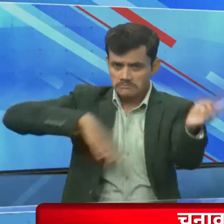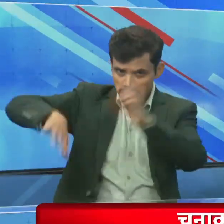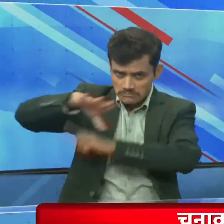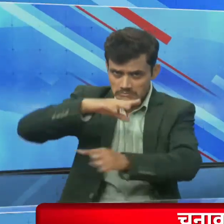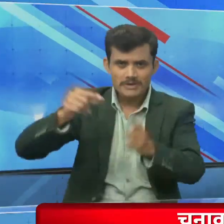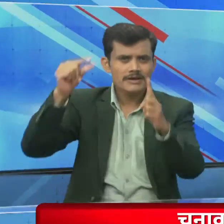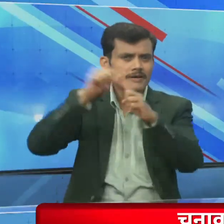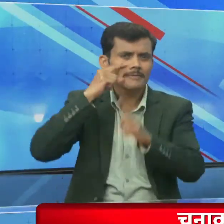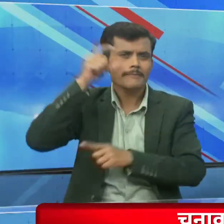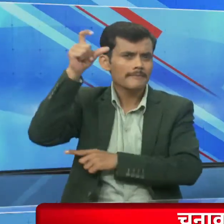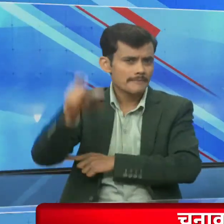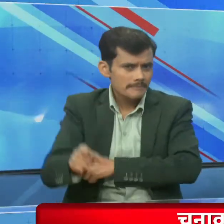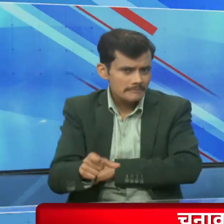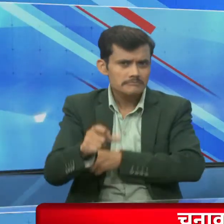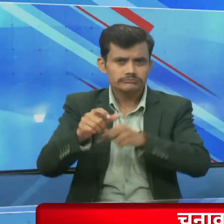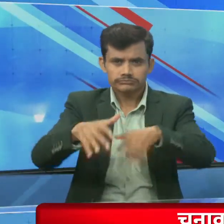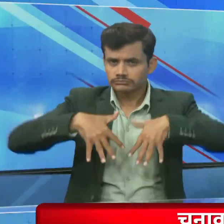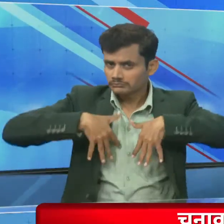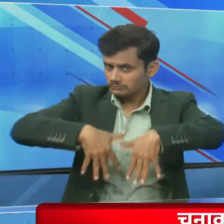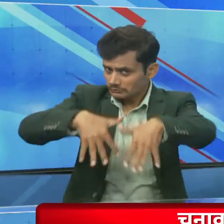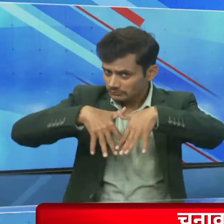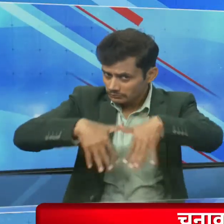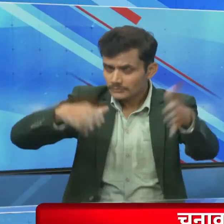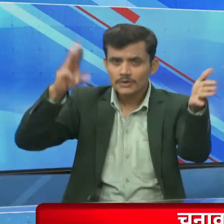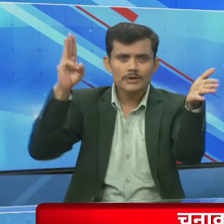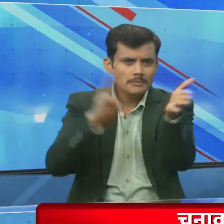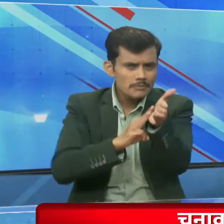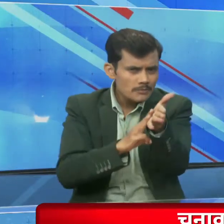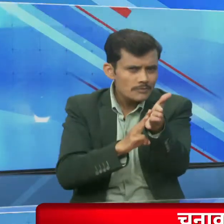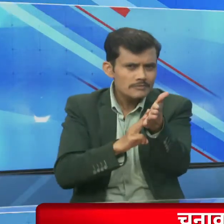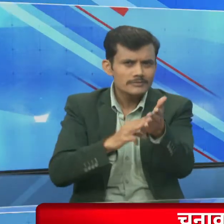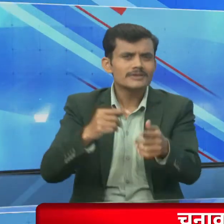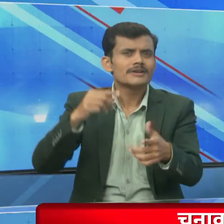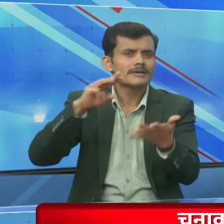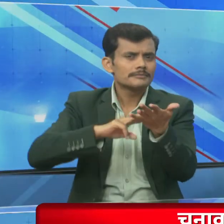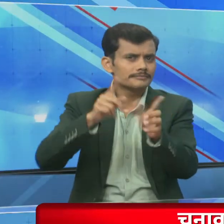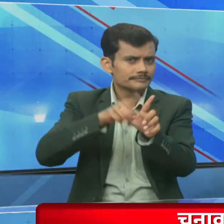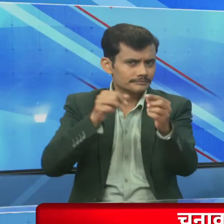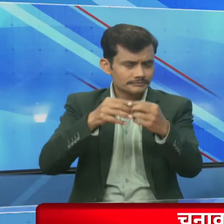रोड शो। मुरादाबाद में मायावती ने की जनसभा।